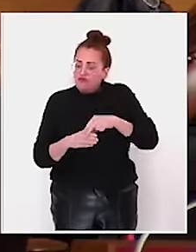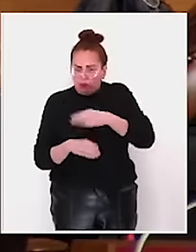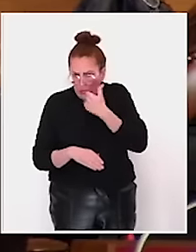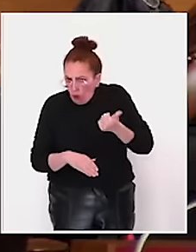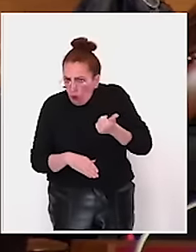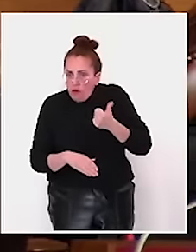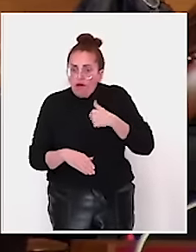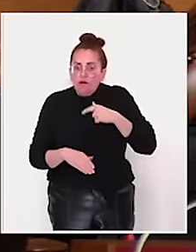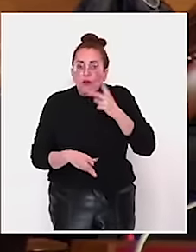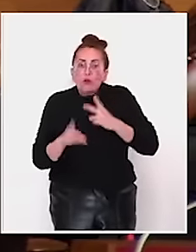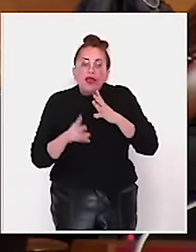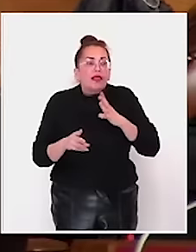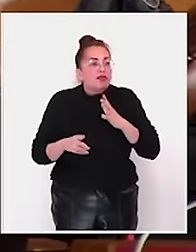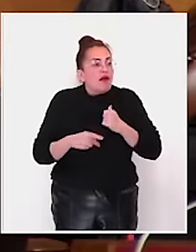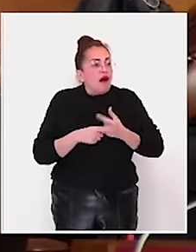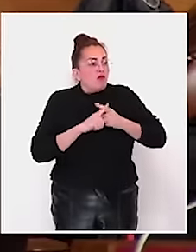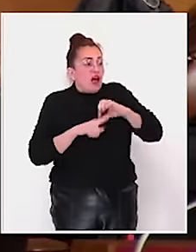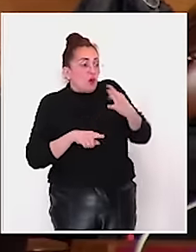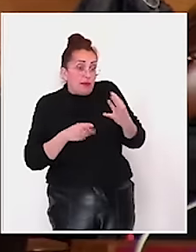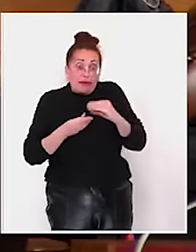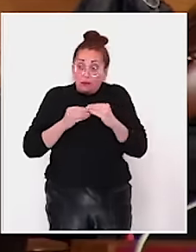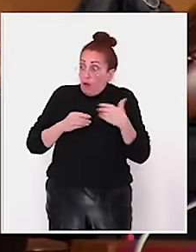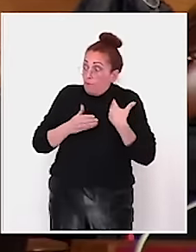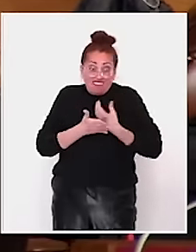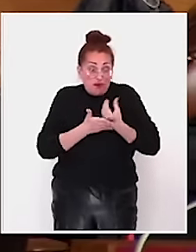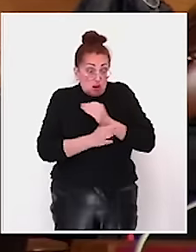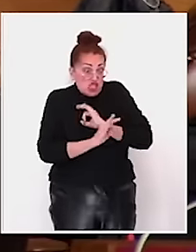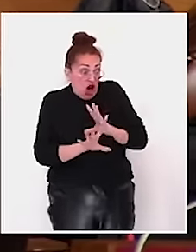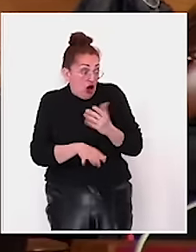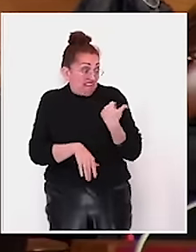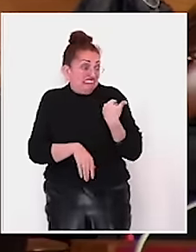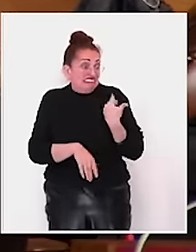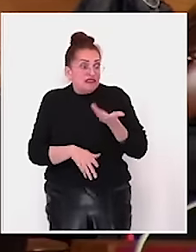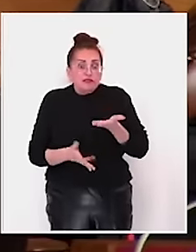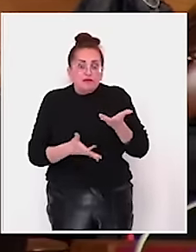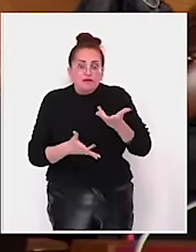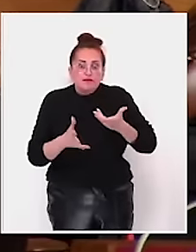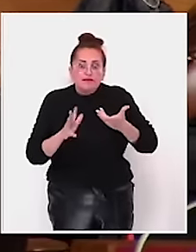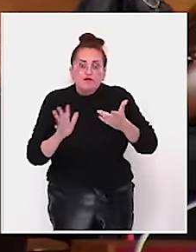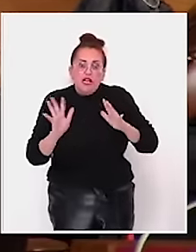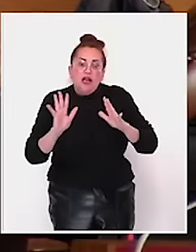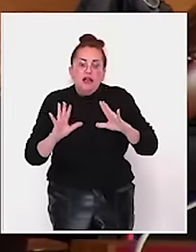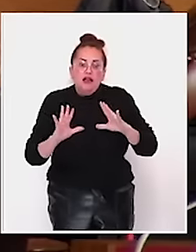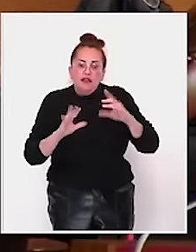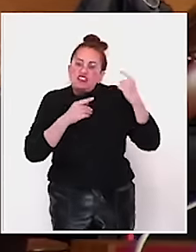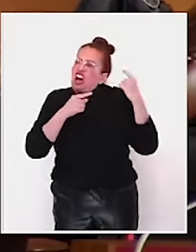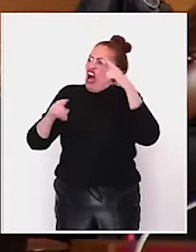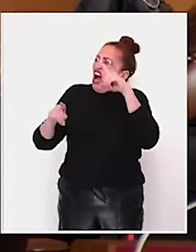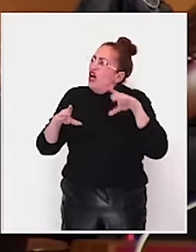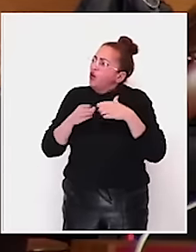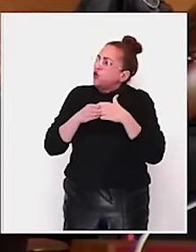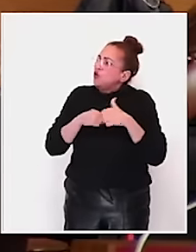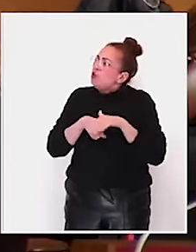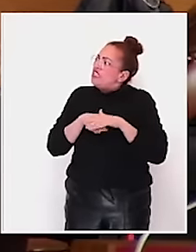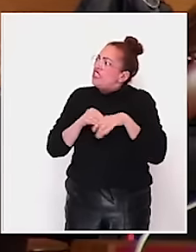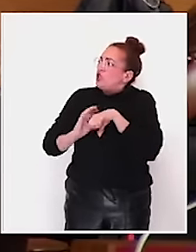pourrait être sensible à certains arguments évoqués par la droite, mais bon, voilà, c'est pas en défense de la gauche, hein, parce qu'on sait que la gauche fait pas grand-chose